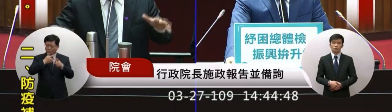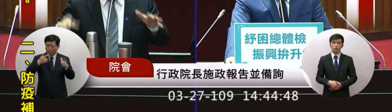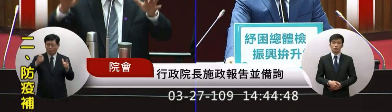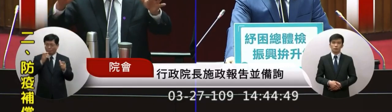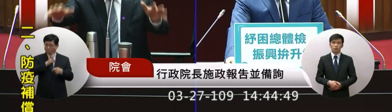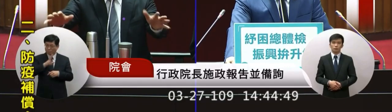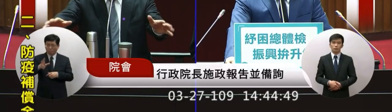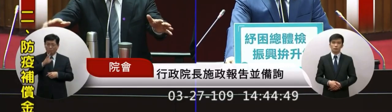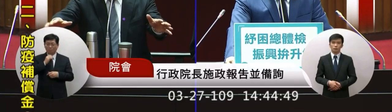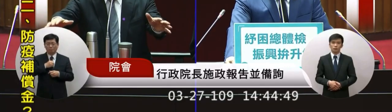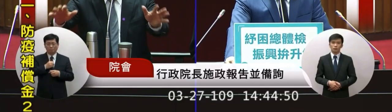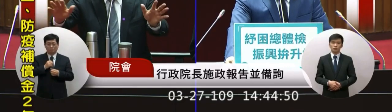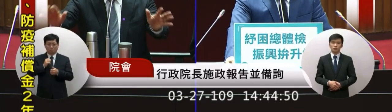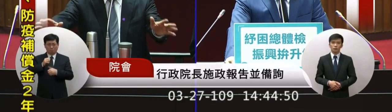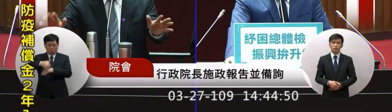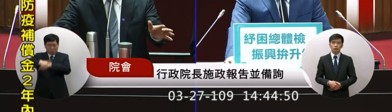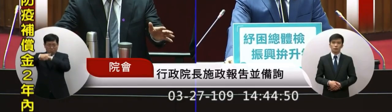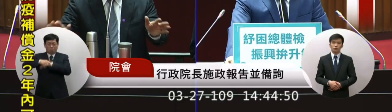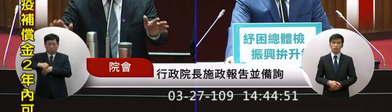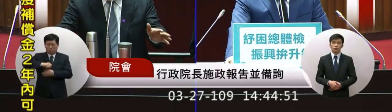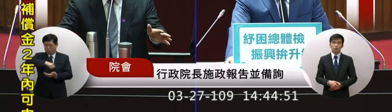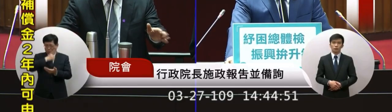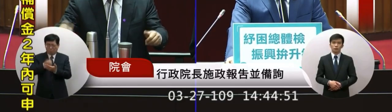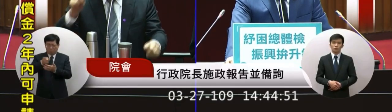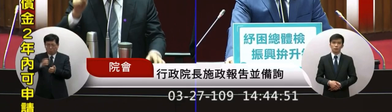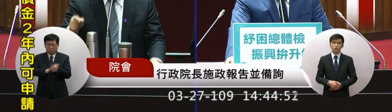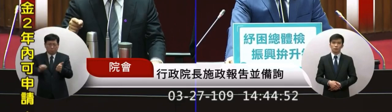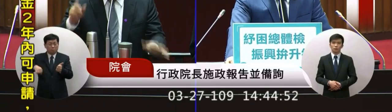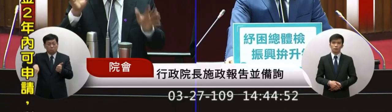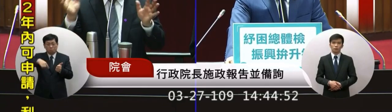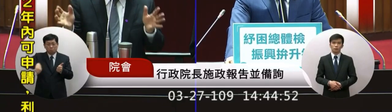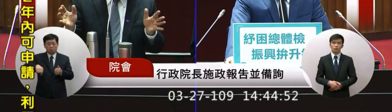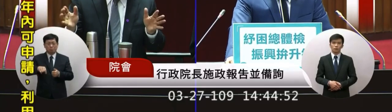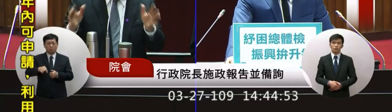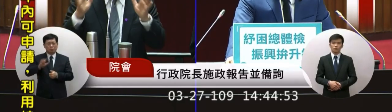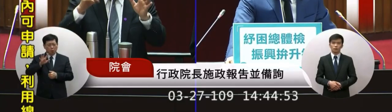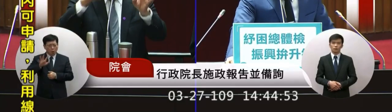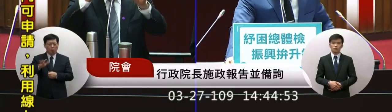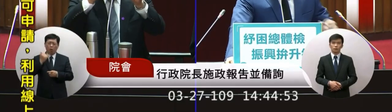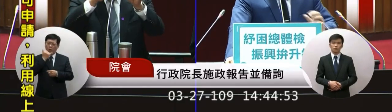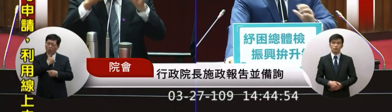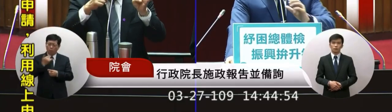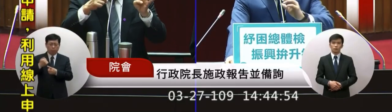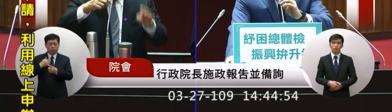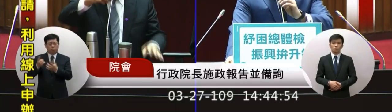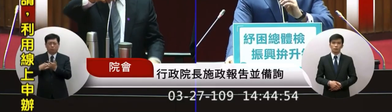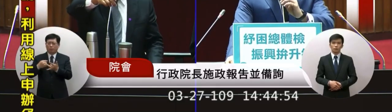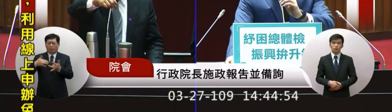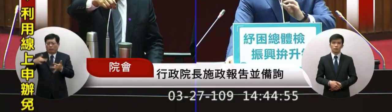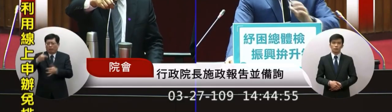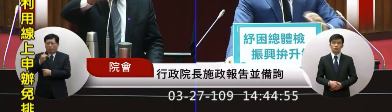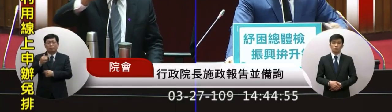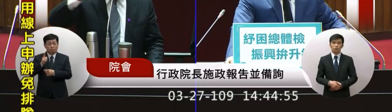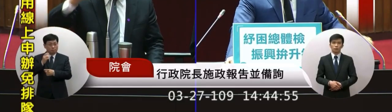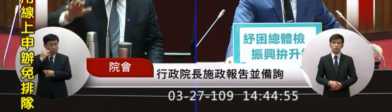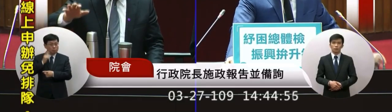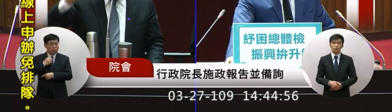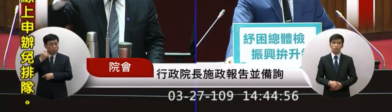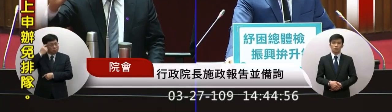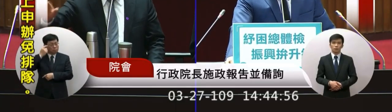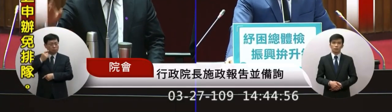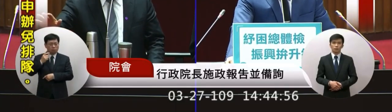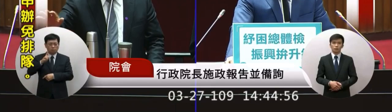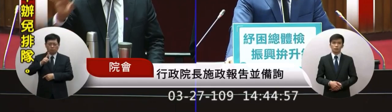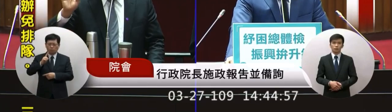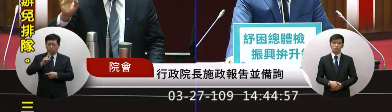法资源得救所有受冲击的人，所以有的所在可能没有做到。所以委员，你若感觉讲